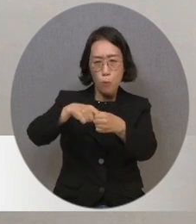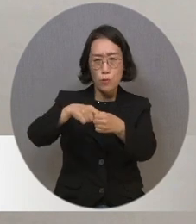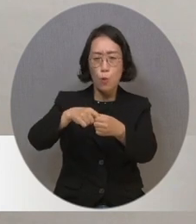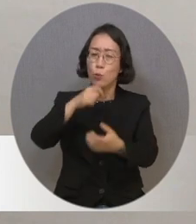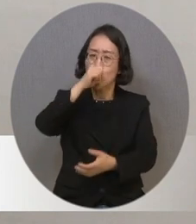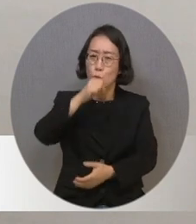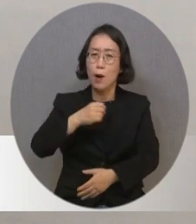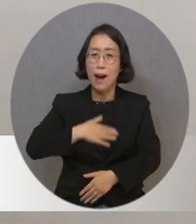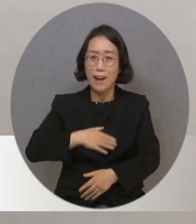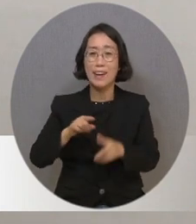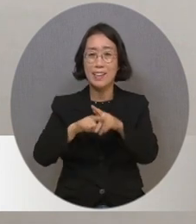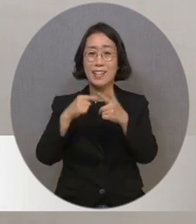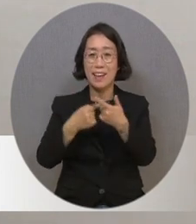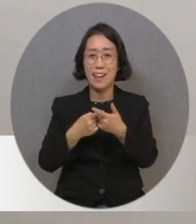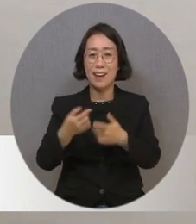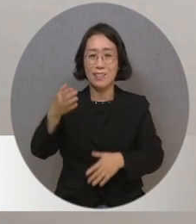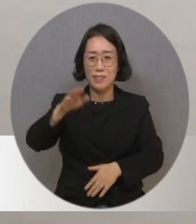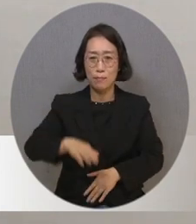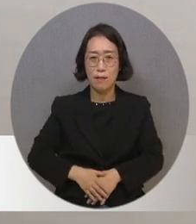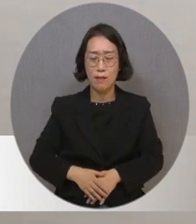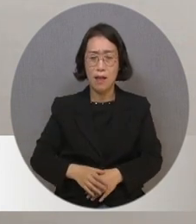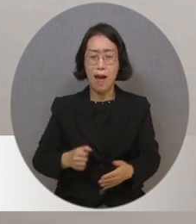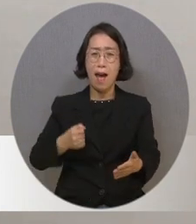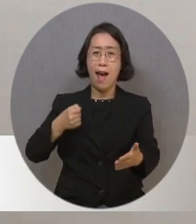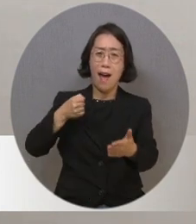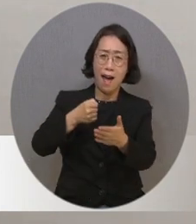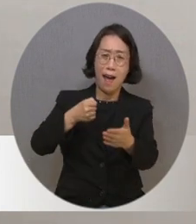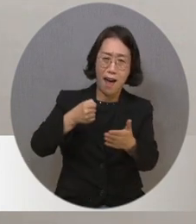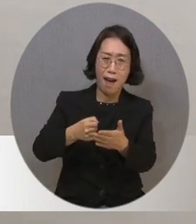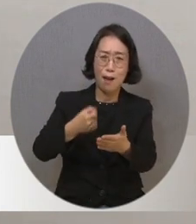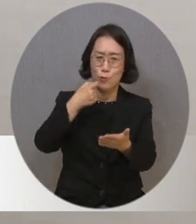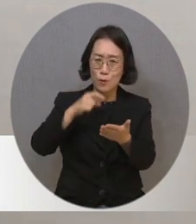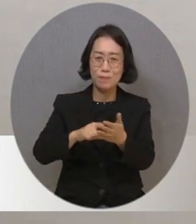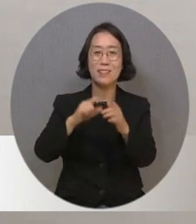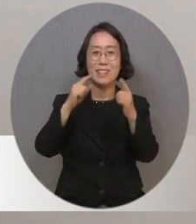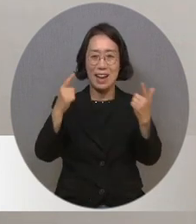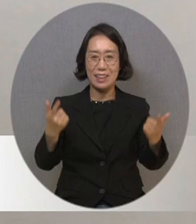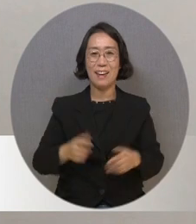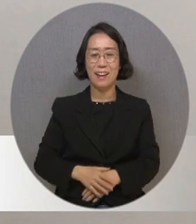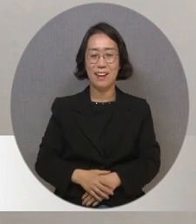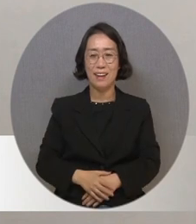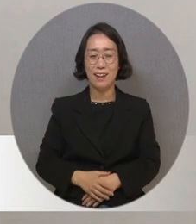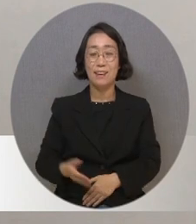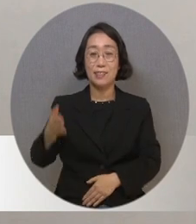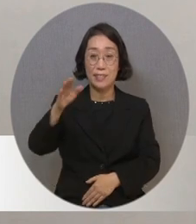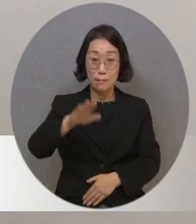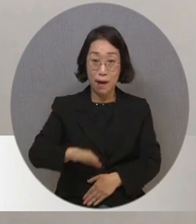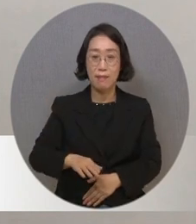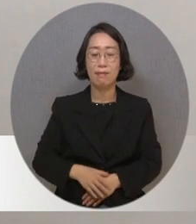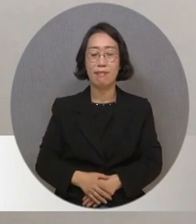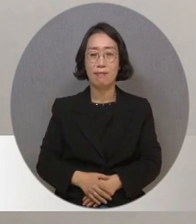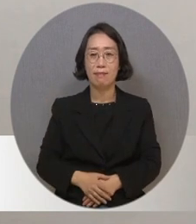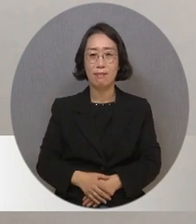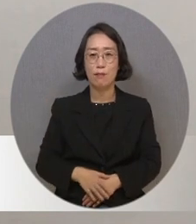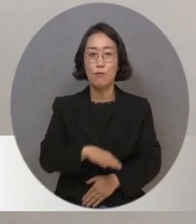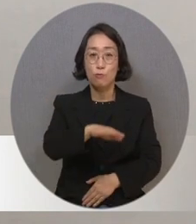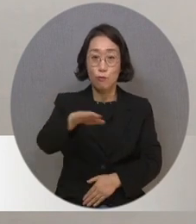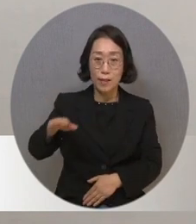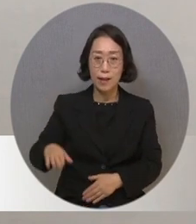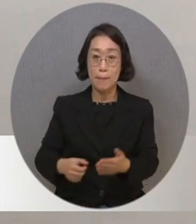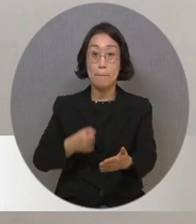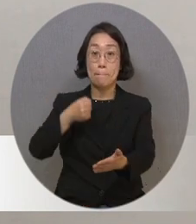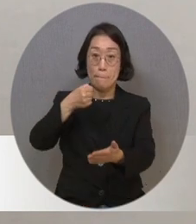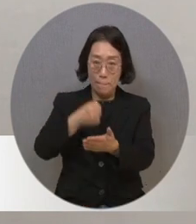하지만 또 결정할 때까지는 어려움이 많았습니다 그럼에도 불구하고 저희가 이런